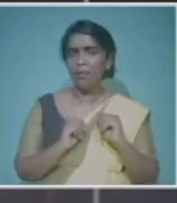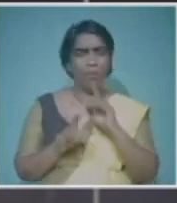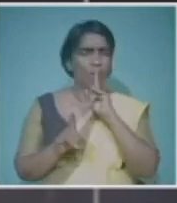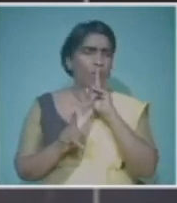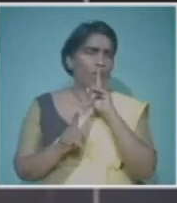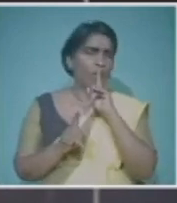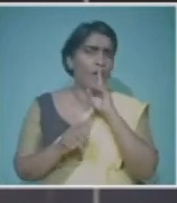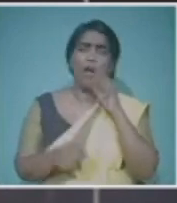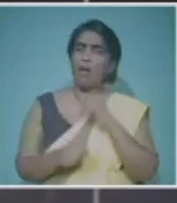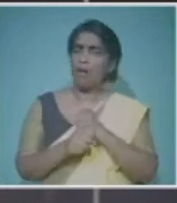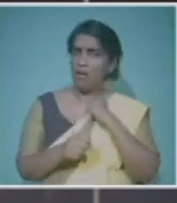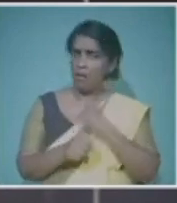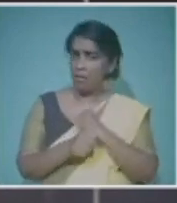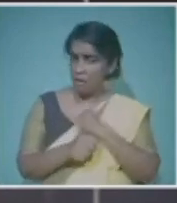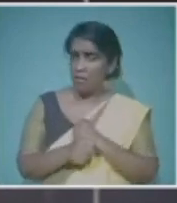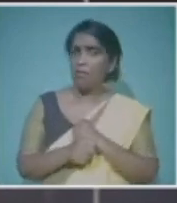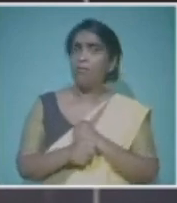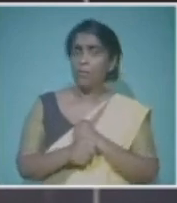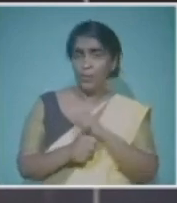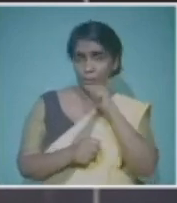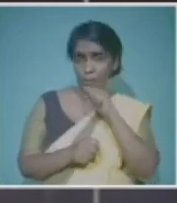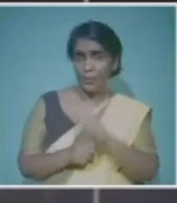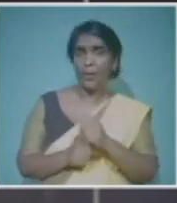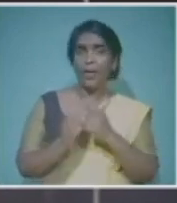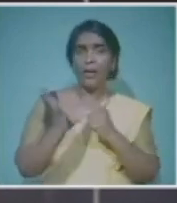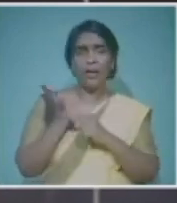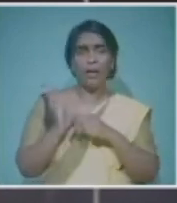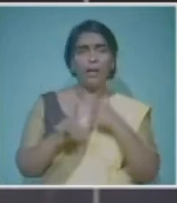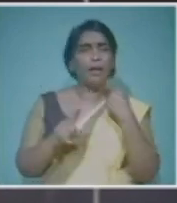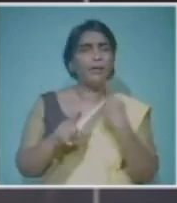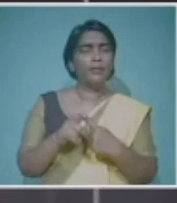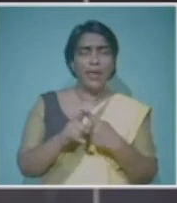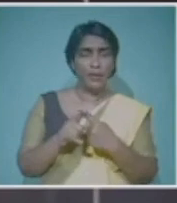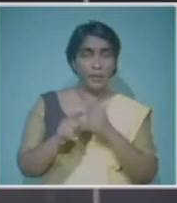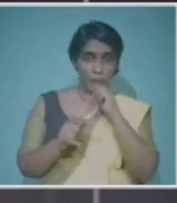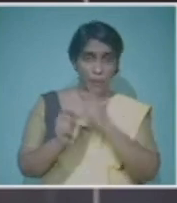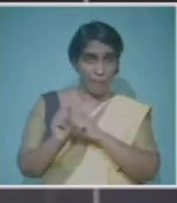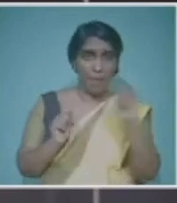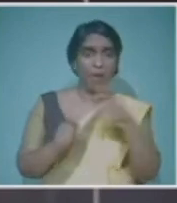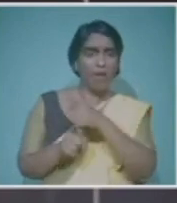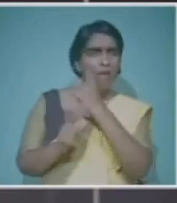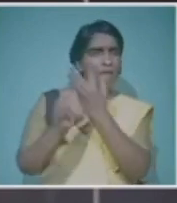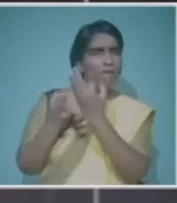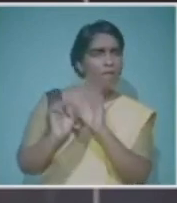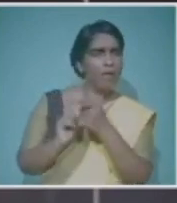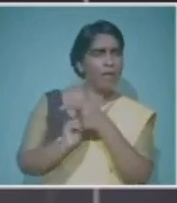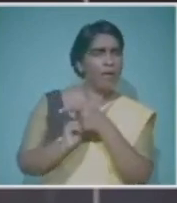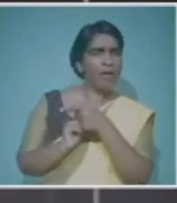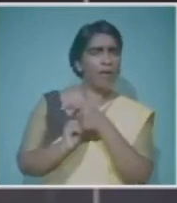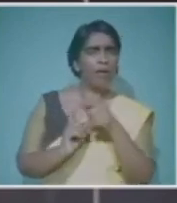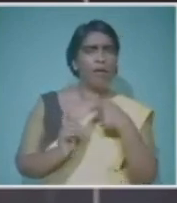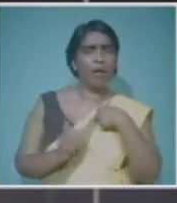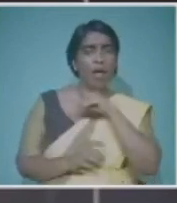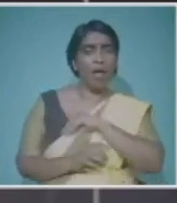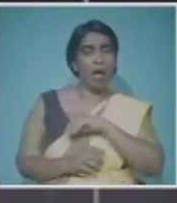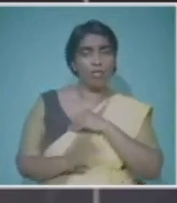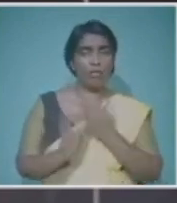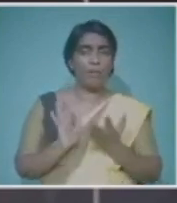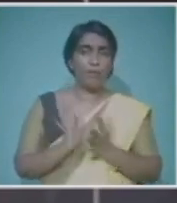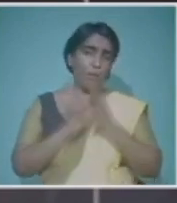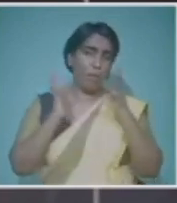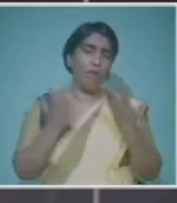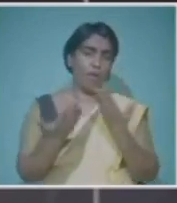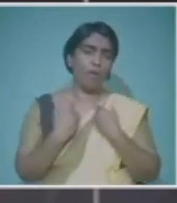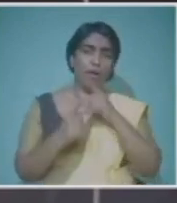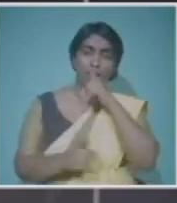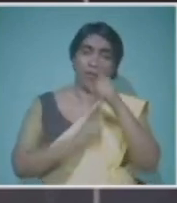කොපමණ රජයට ලැබිය යුතු බදු ආදායමක් නැති වෙන්න යනවද කියලා. මොකද දැන් අපේ බදු ආදායම වැඩි කර ගන්න ඕනේ කියලා ඔබලා